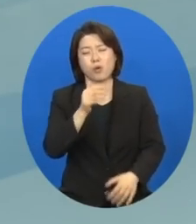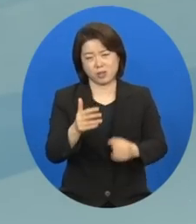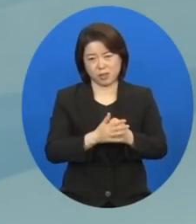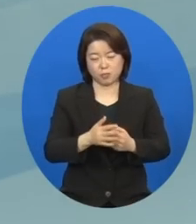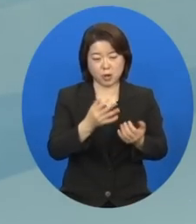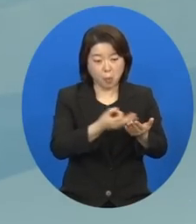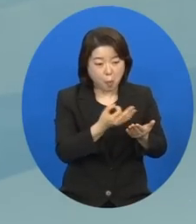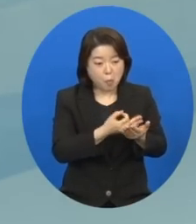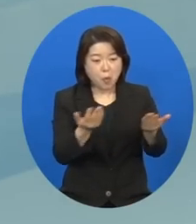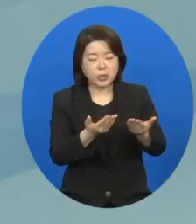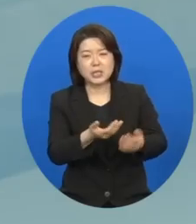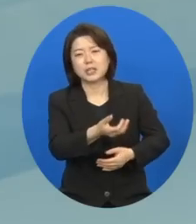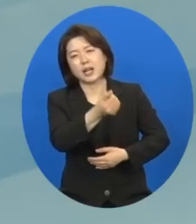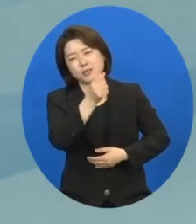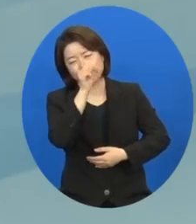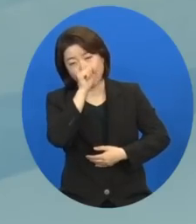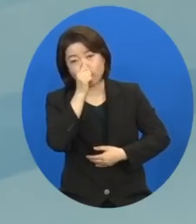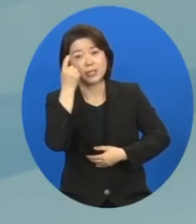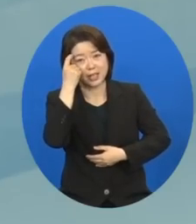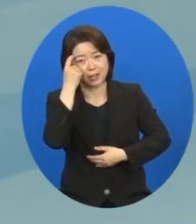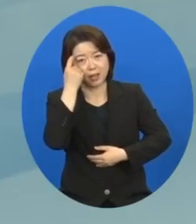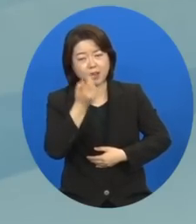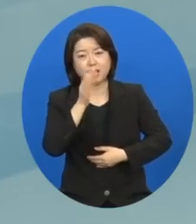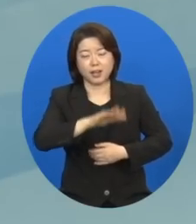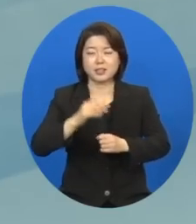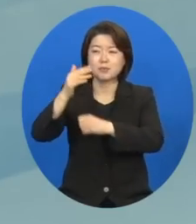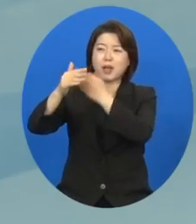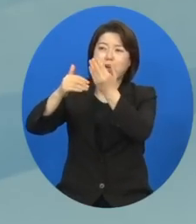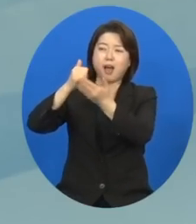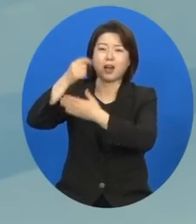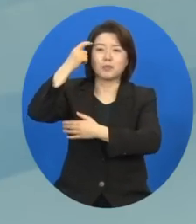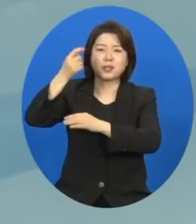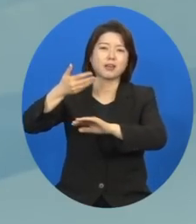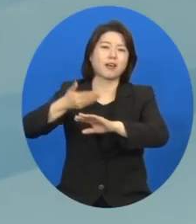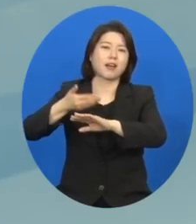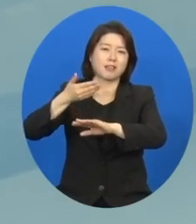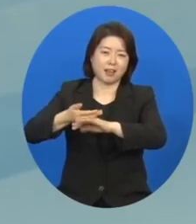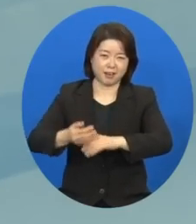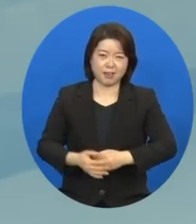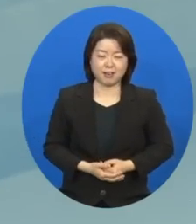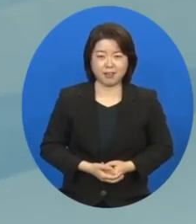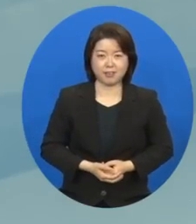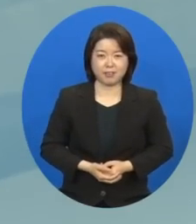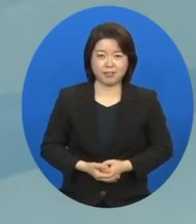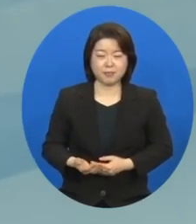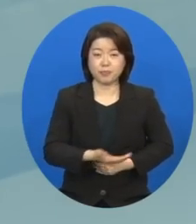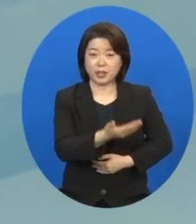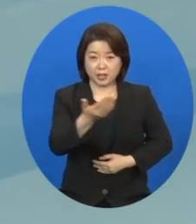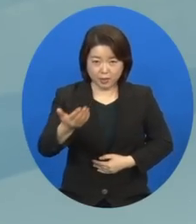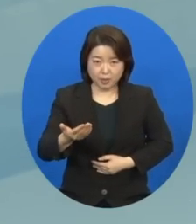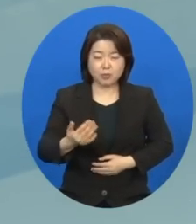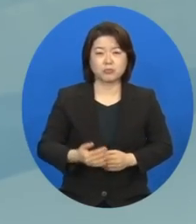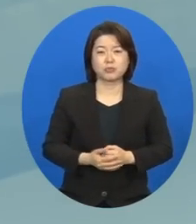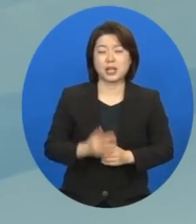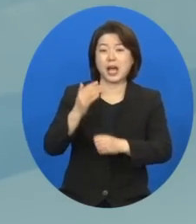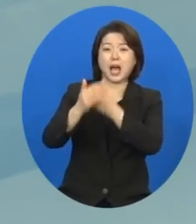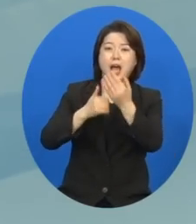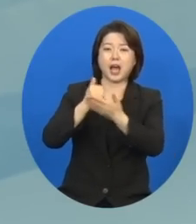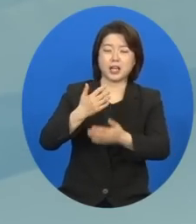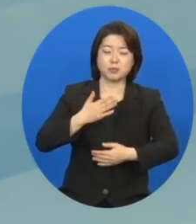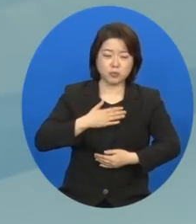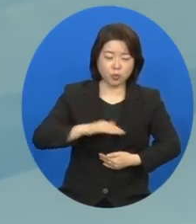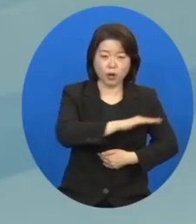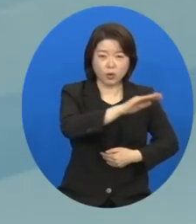그것이 할머님의 생각이었는데 하나님 생각은 그것이 아니었다는 것이죠. 여러분, 하나님은 저와